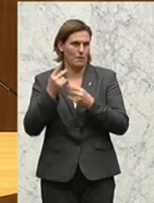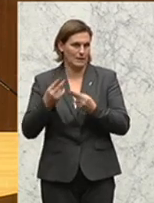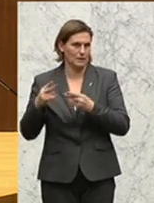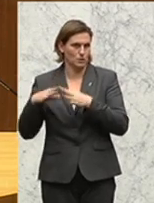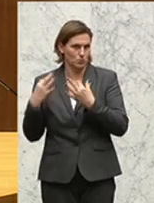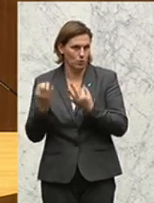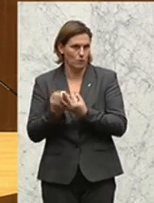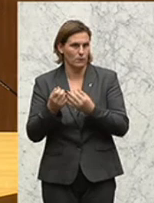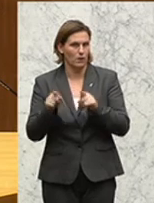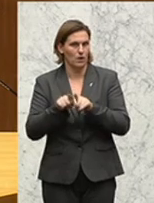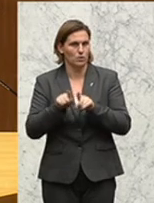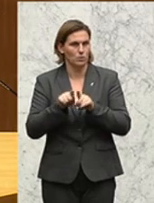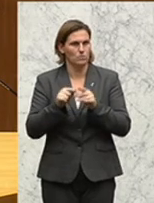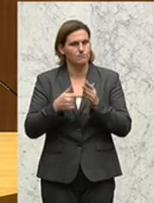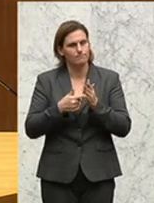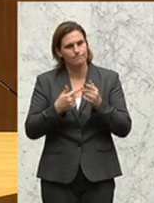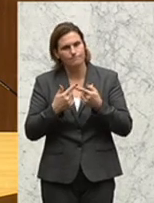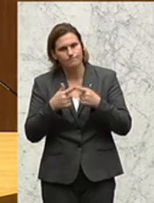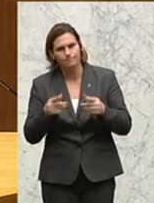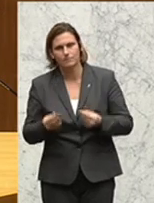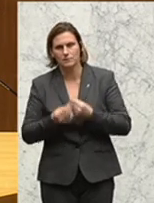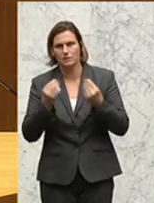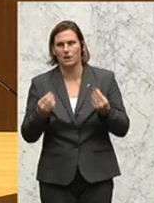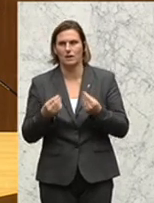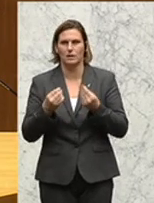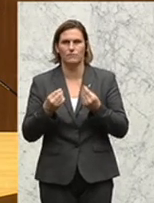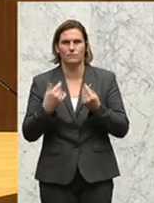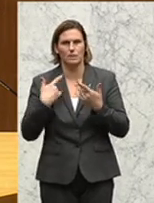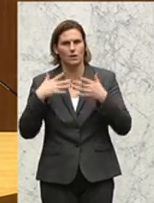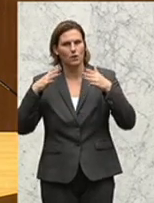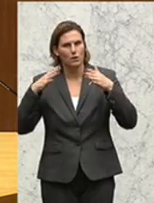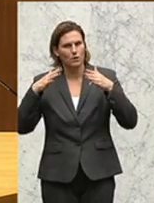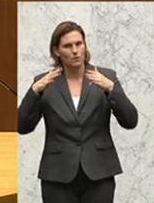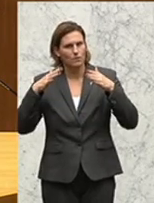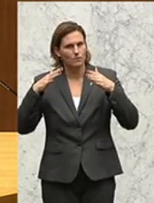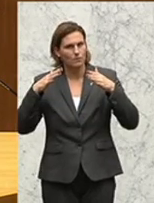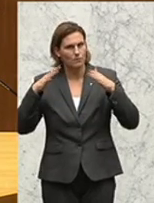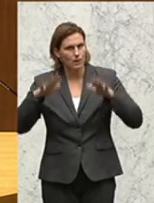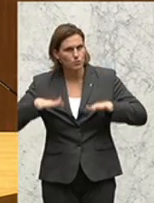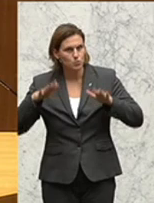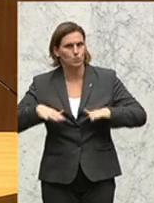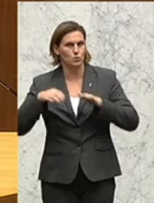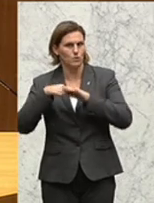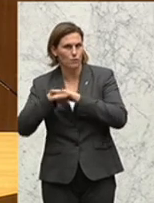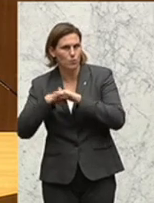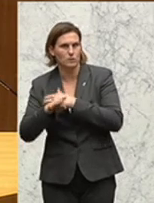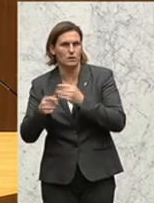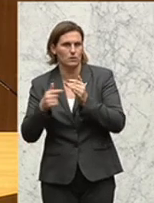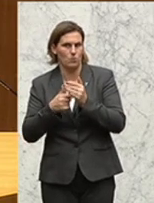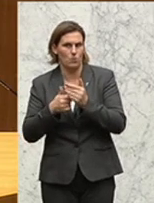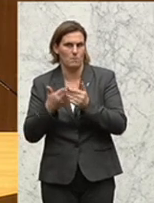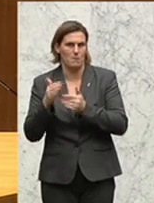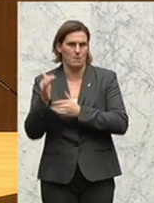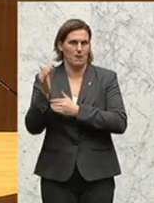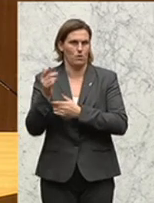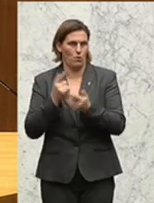was Asylsachen angehen wird. Das sind wir uns, glaube ich, alle einig. Wir wissen, die Flüchtlingsströme werden nicht so bald abreißen. Es wird hier mehr Verfahren geben. Und es ist